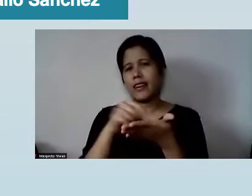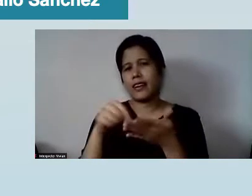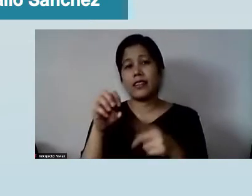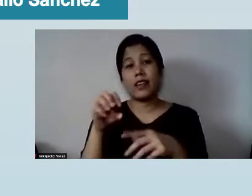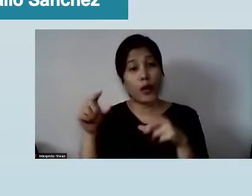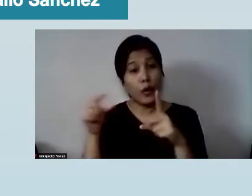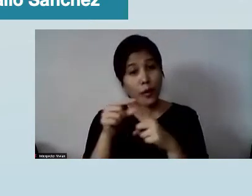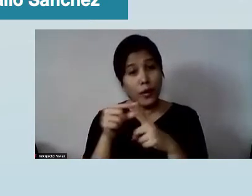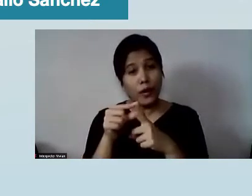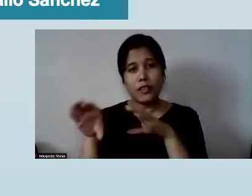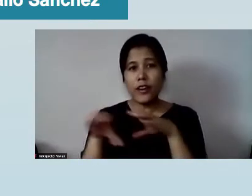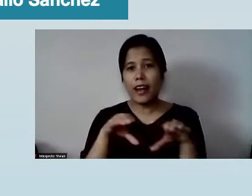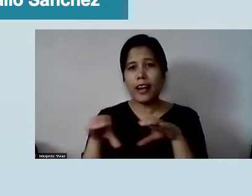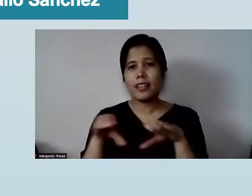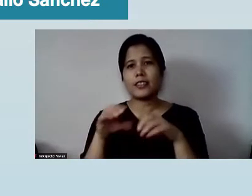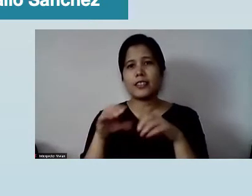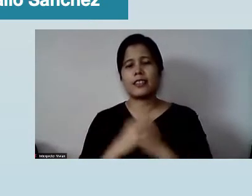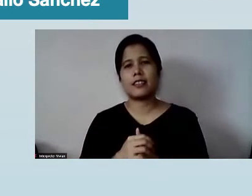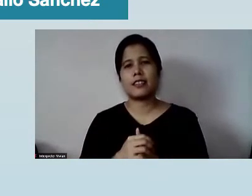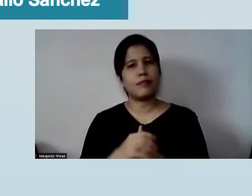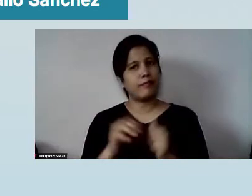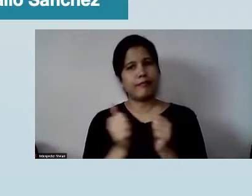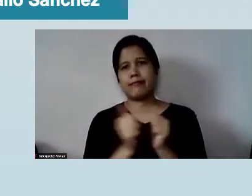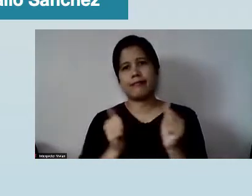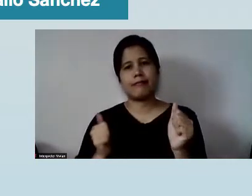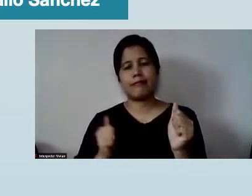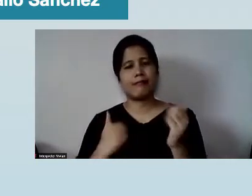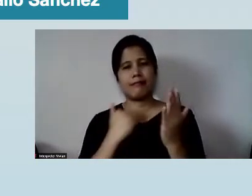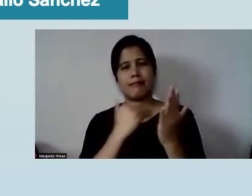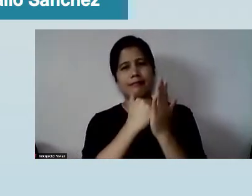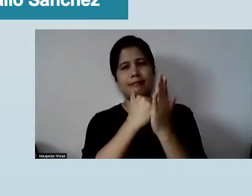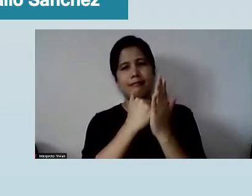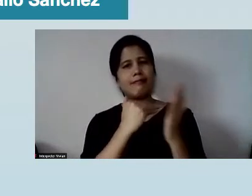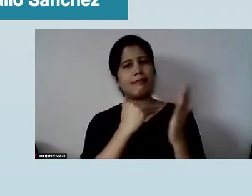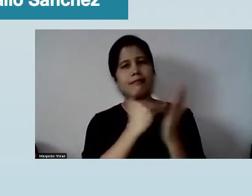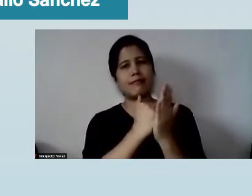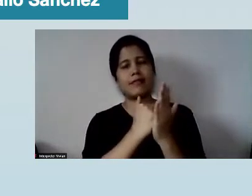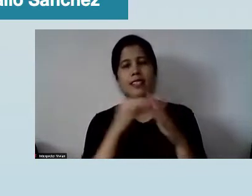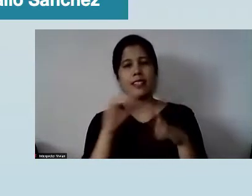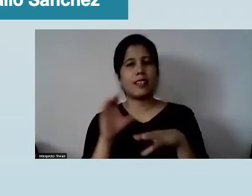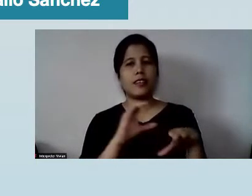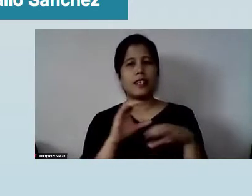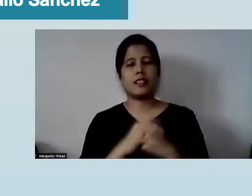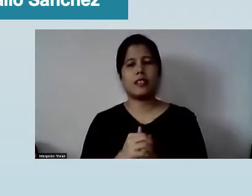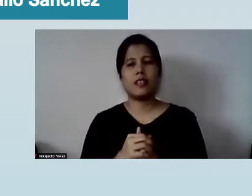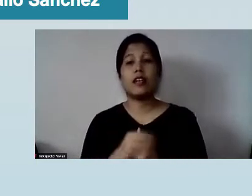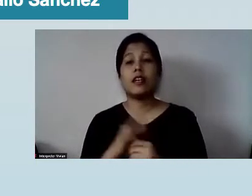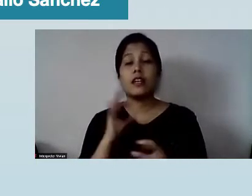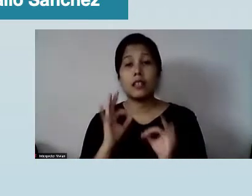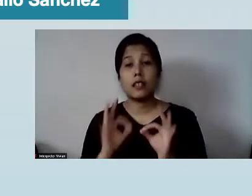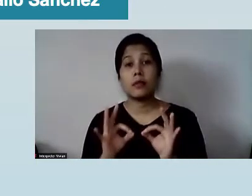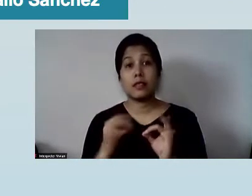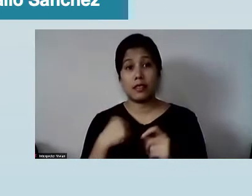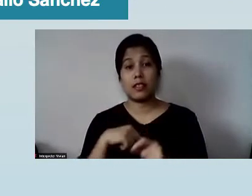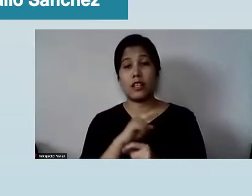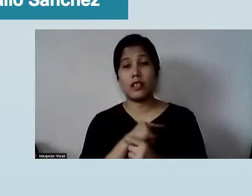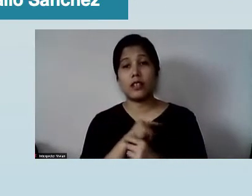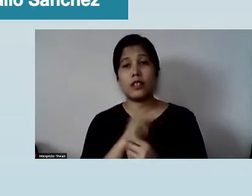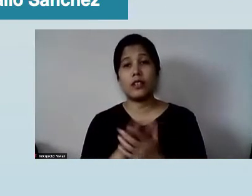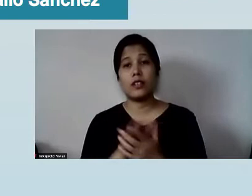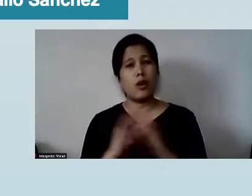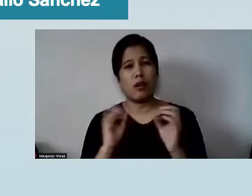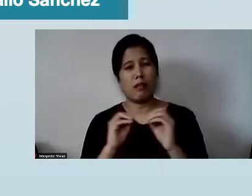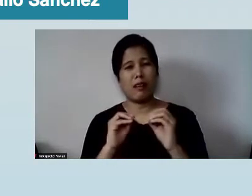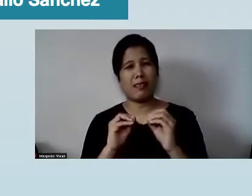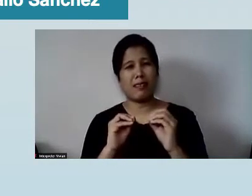due to their impairments. Iwasan po natin yung mga ganitong gawain. Kasi kung tayo naman, walang